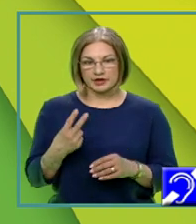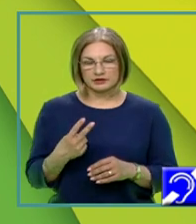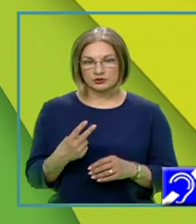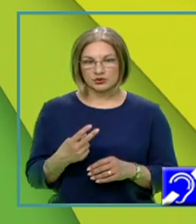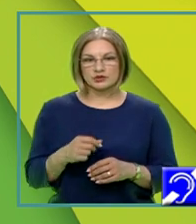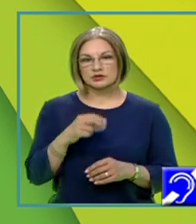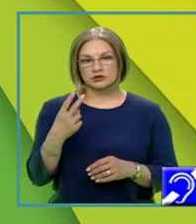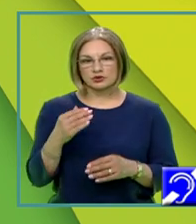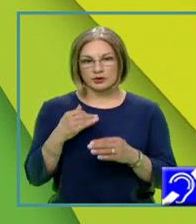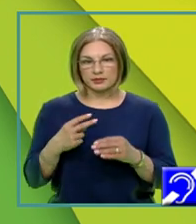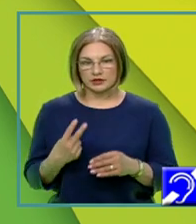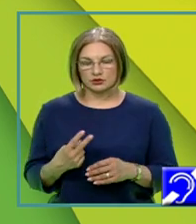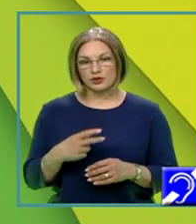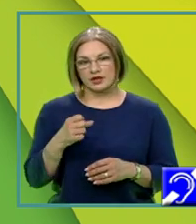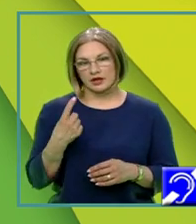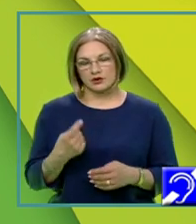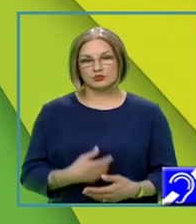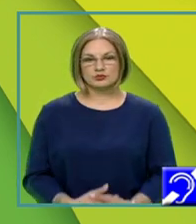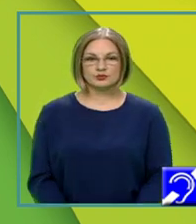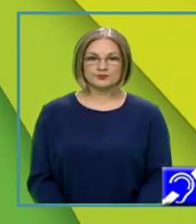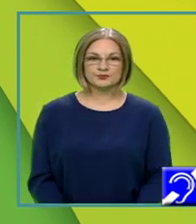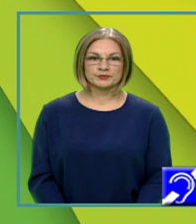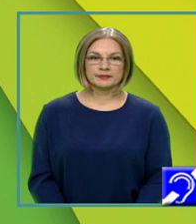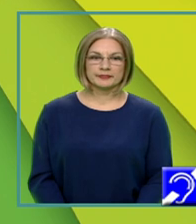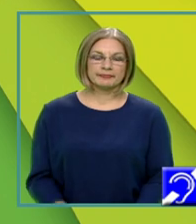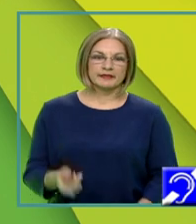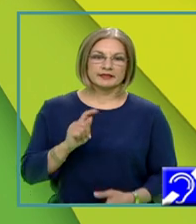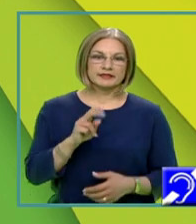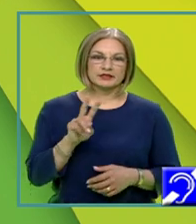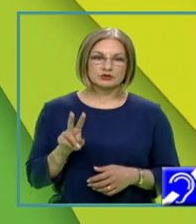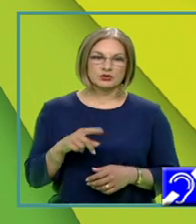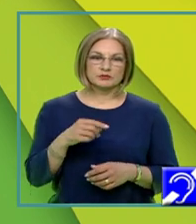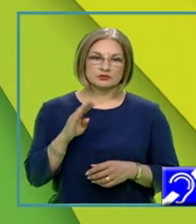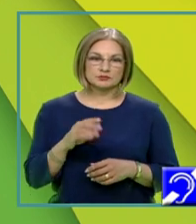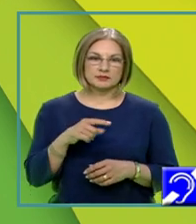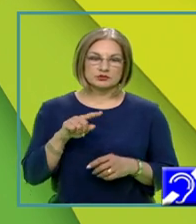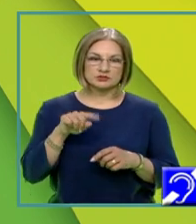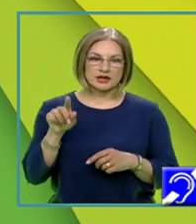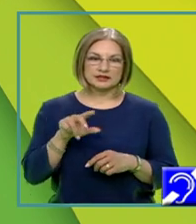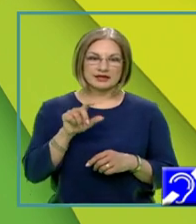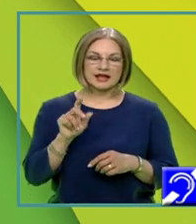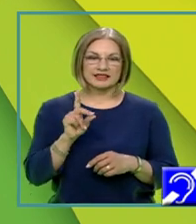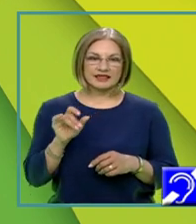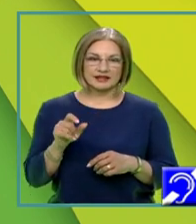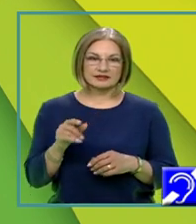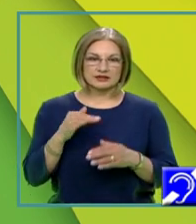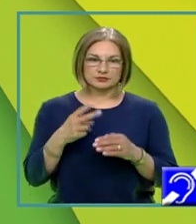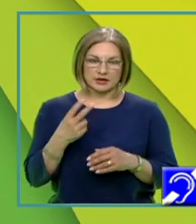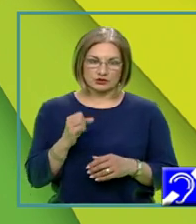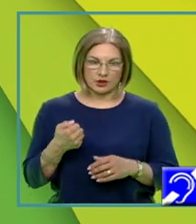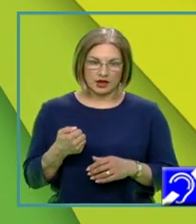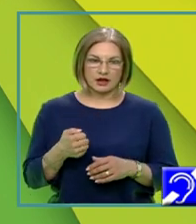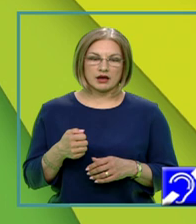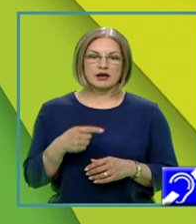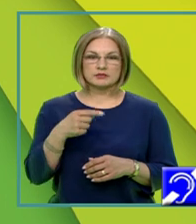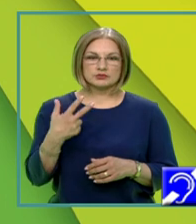doi pe doi adică unu și te 2 minus b minus radical din Delta asupra 2-a adică minus 3